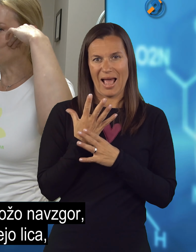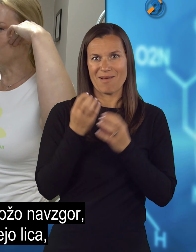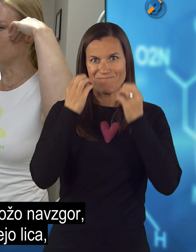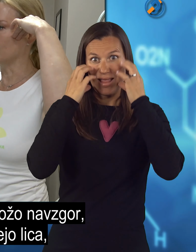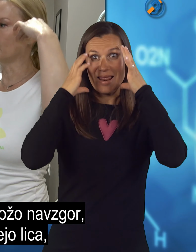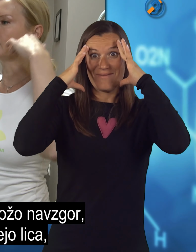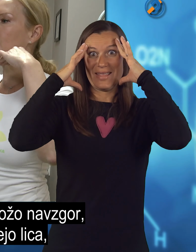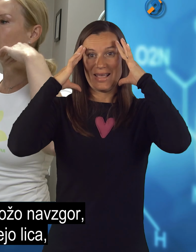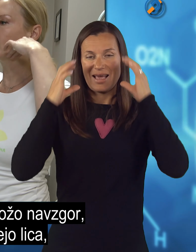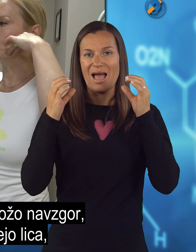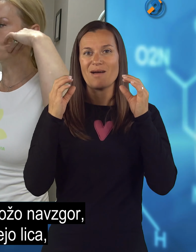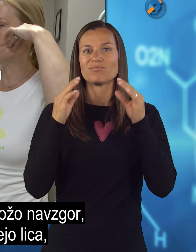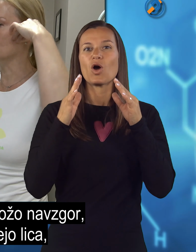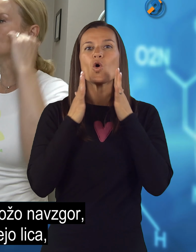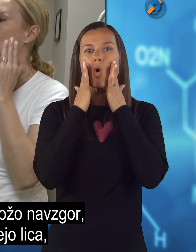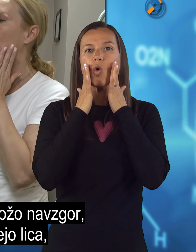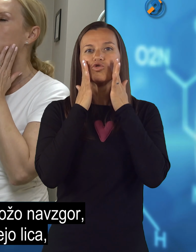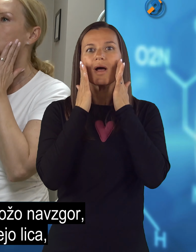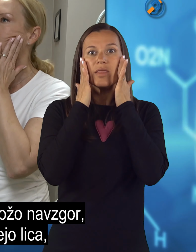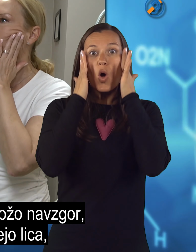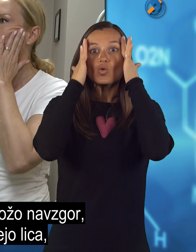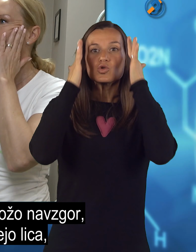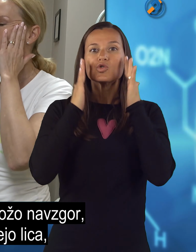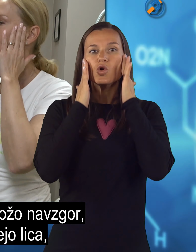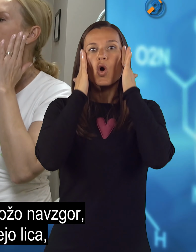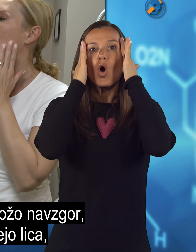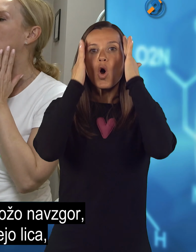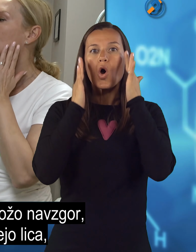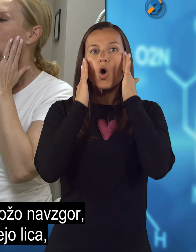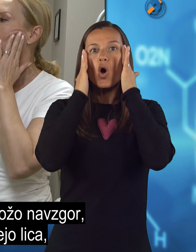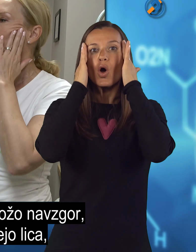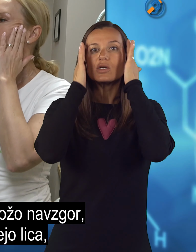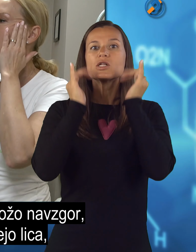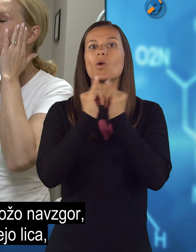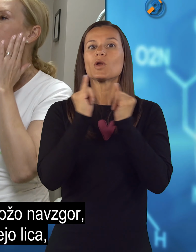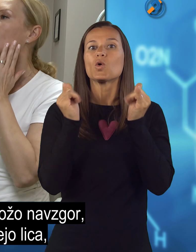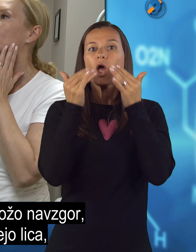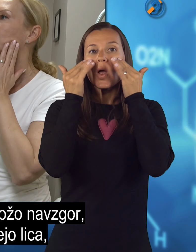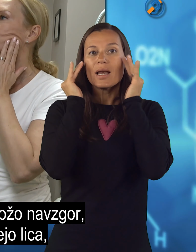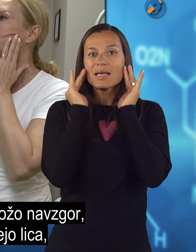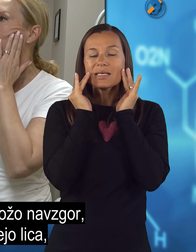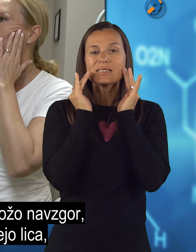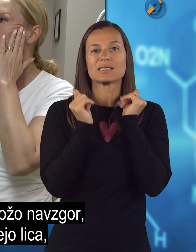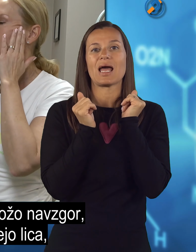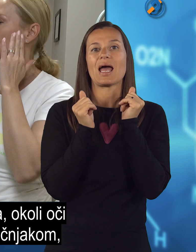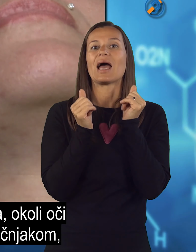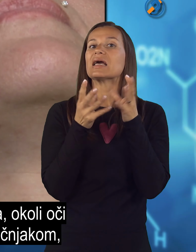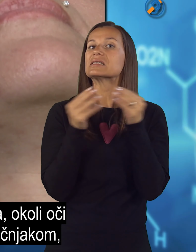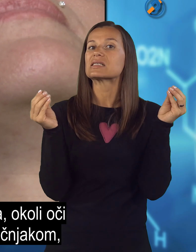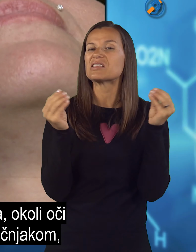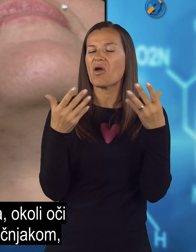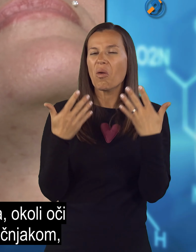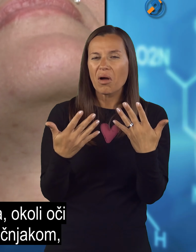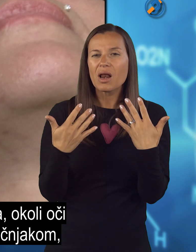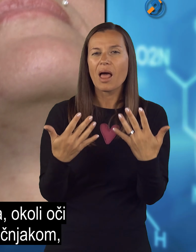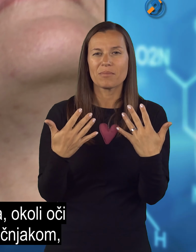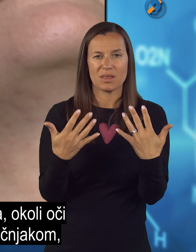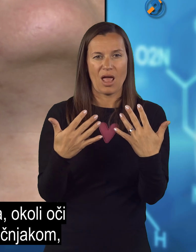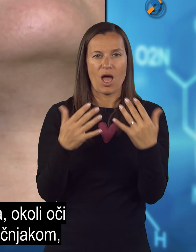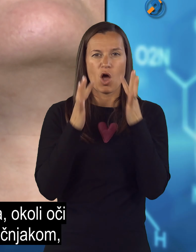pravi, ko smo mi vlekli kožo navzgor, se nam lahko oblikujejo lica, pač zgine ohlapna